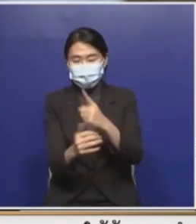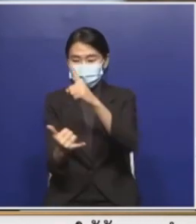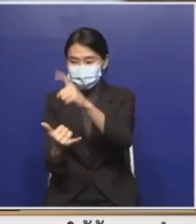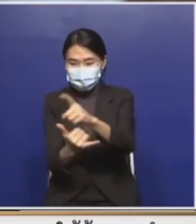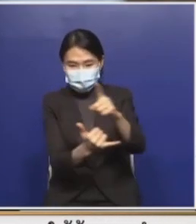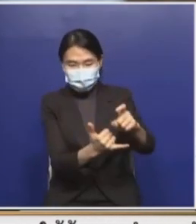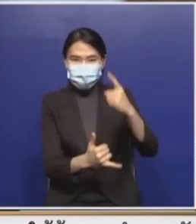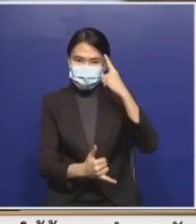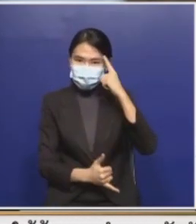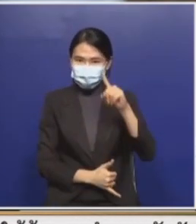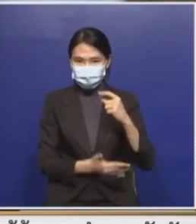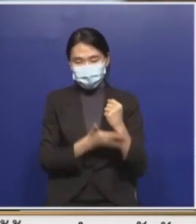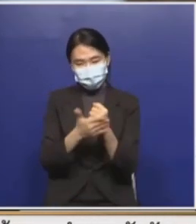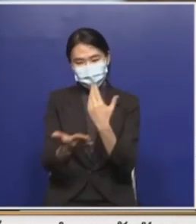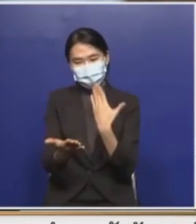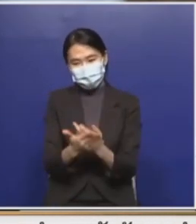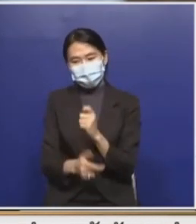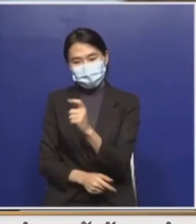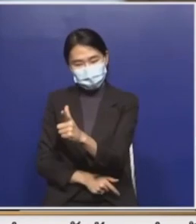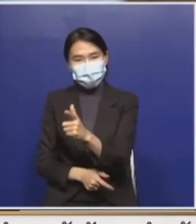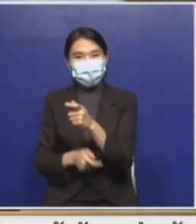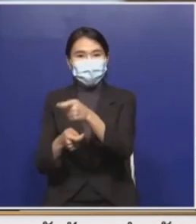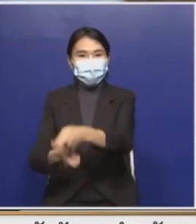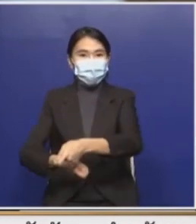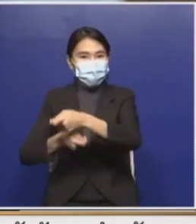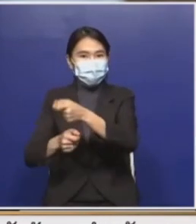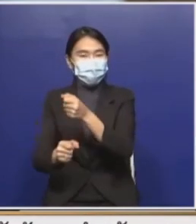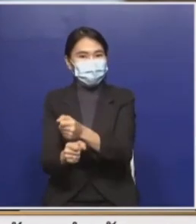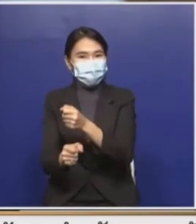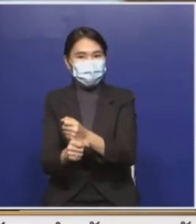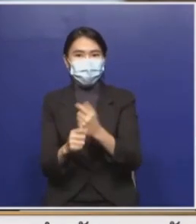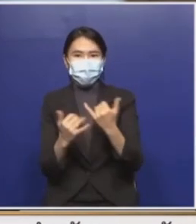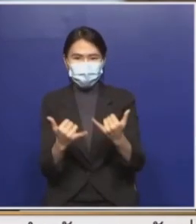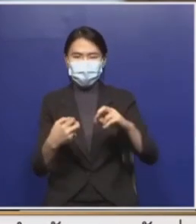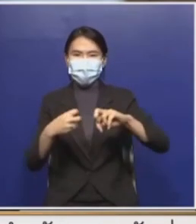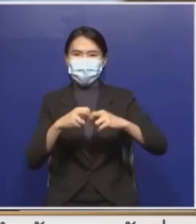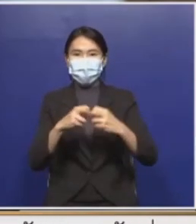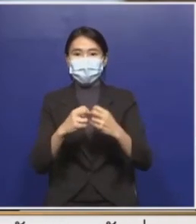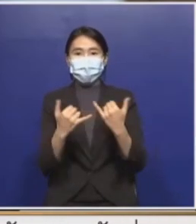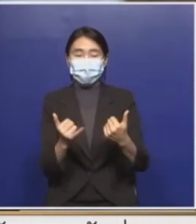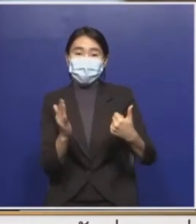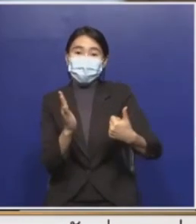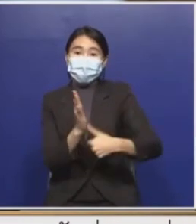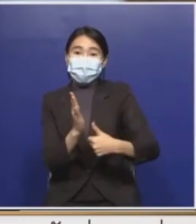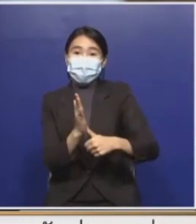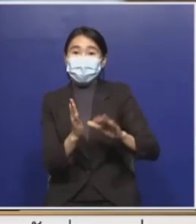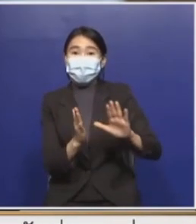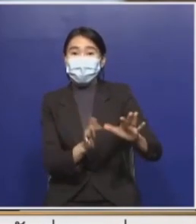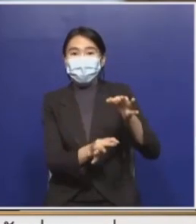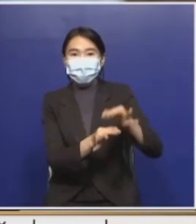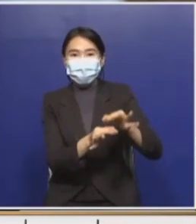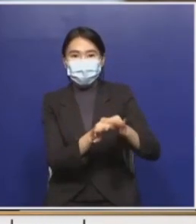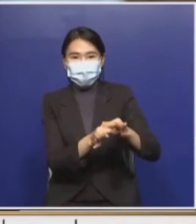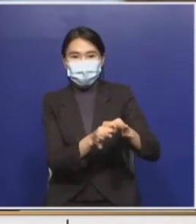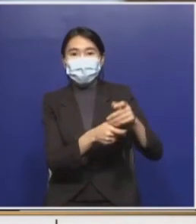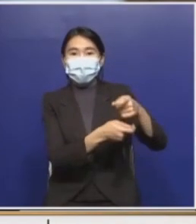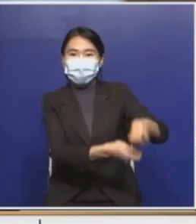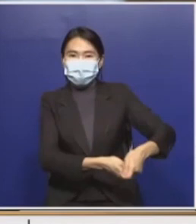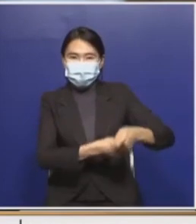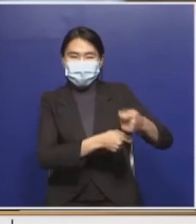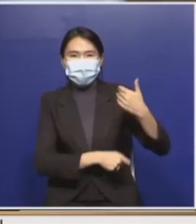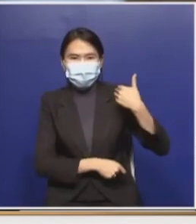จ่ายเงินเยียวยาให้แก่เกษตรกรเพราะวันนี้เขาเป็นหนี้ธ.ก.ส.นะครับแล้วมา